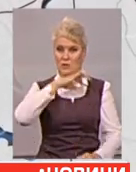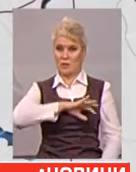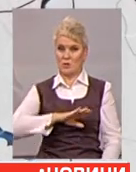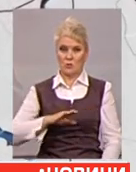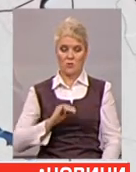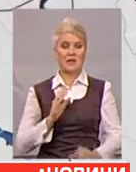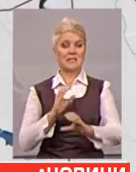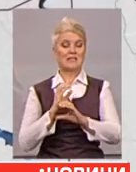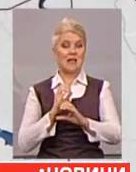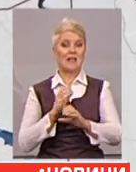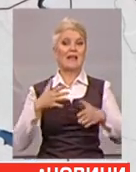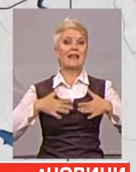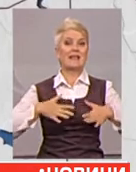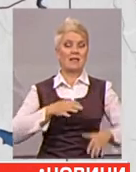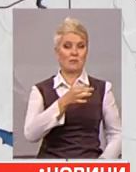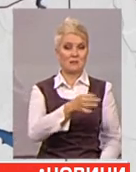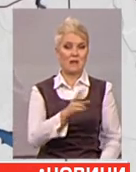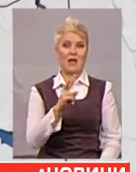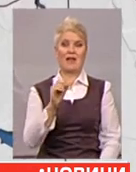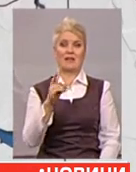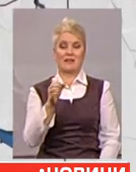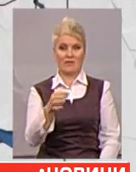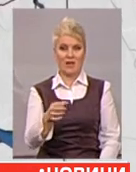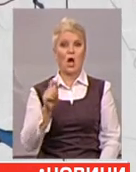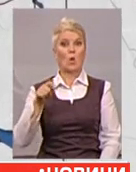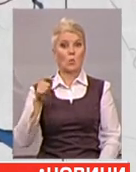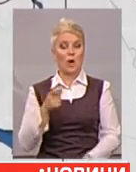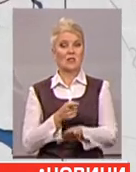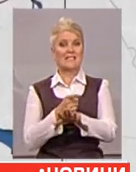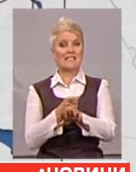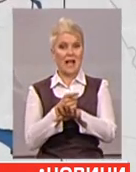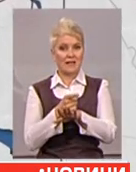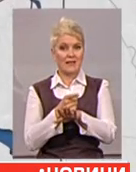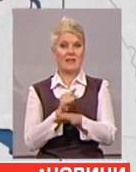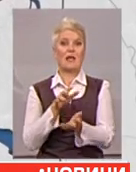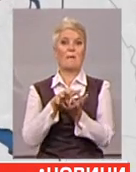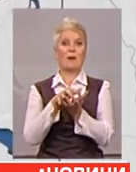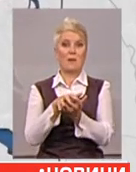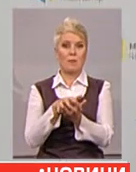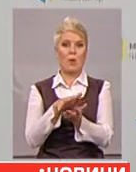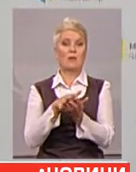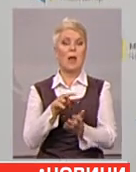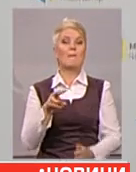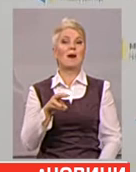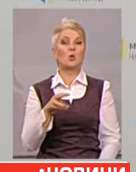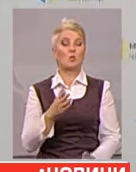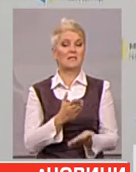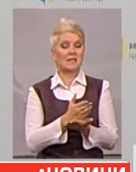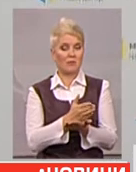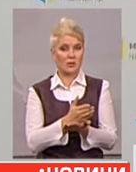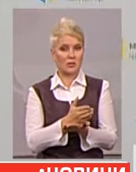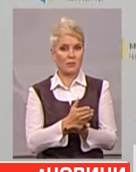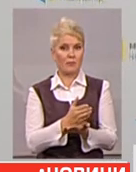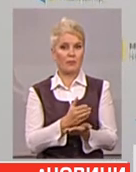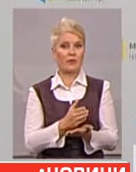по Кримському та Катеринівці, на Луганщині з танка і БМП на Маріупольському рубежі. Одразу після